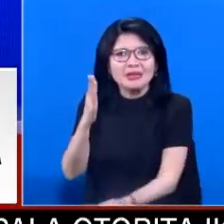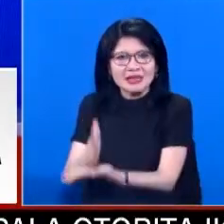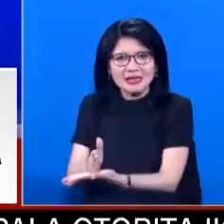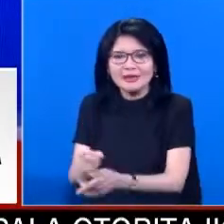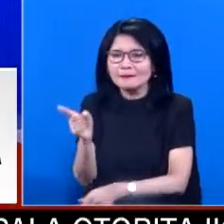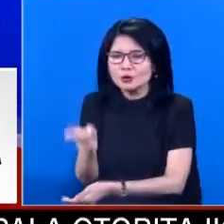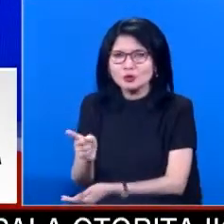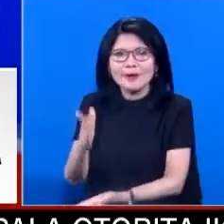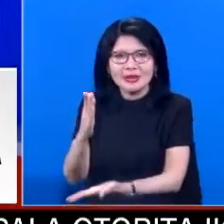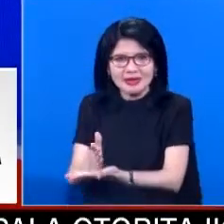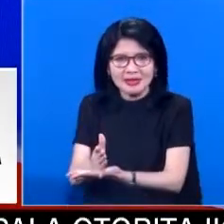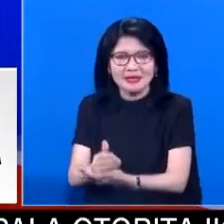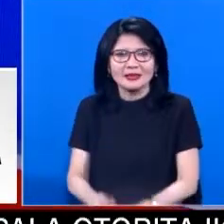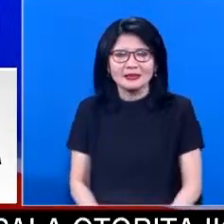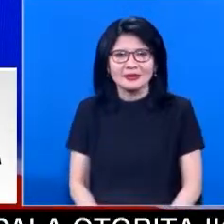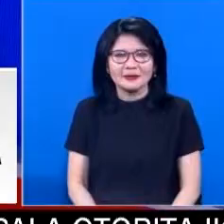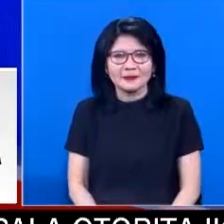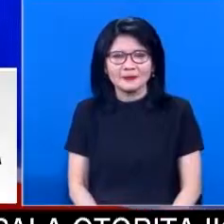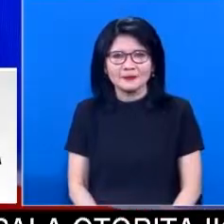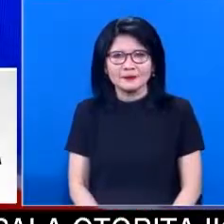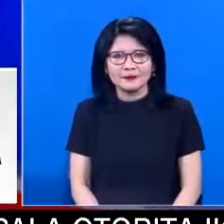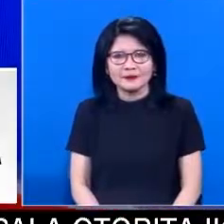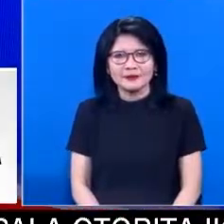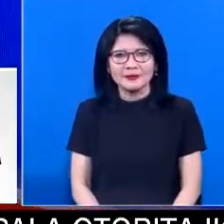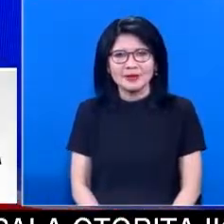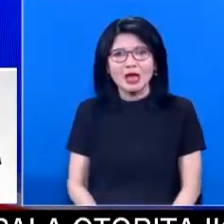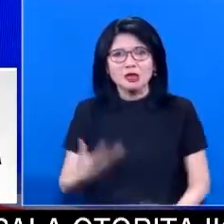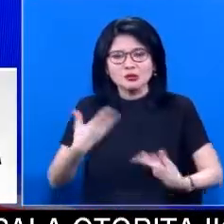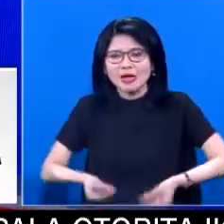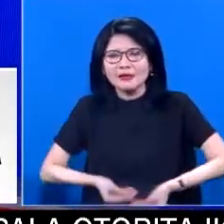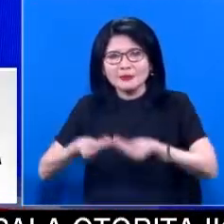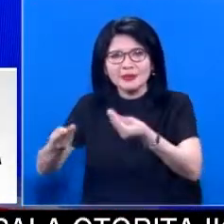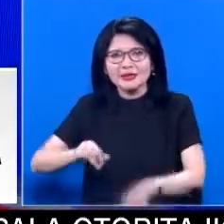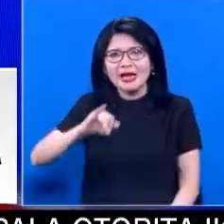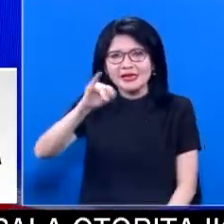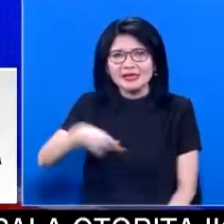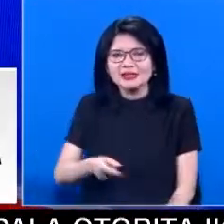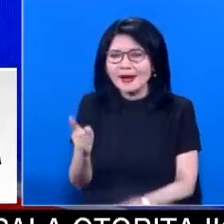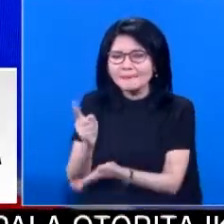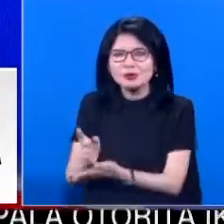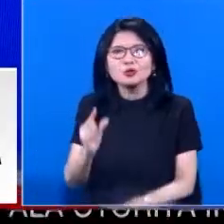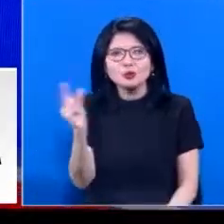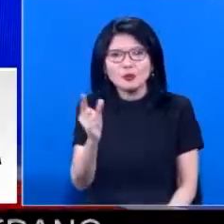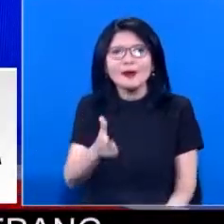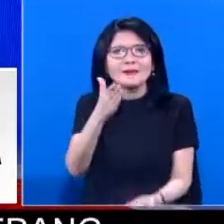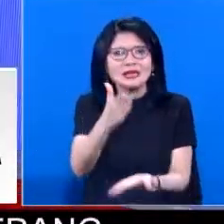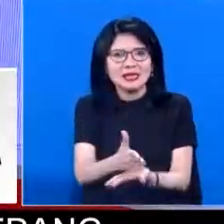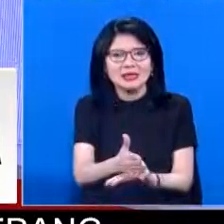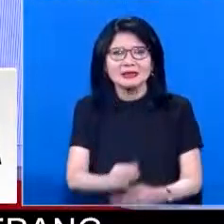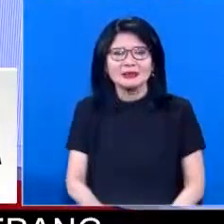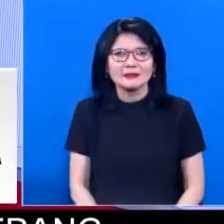dilimpahkan tahap kedua oleh penyidik Polres Cirebon Kota kepada Jaksa Penuntut Umum Kejaksaan Negeri Kabupaten Cirebon.